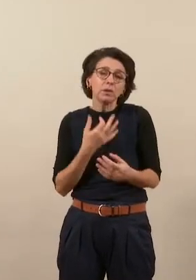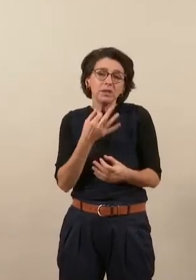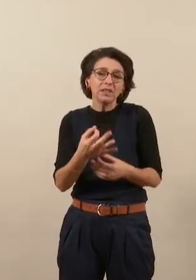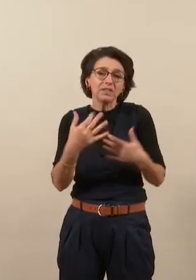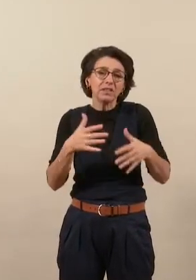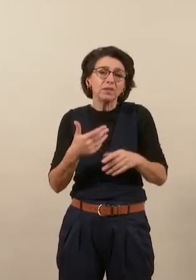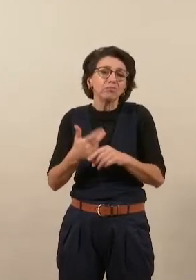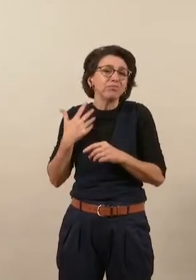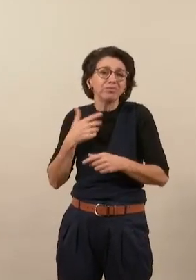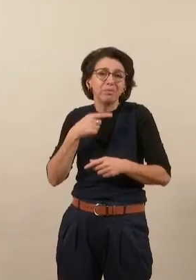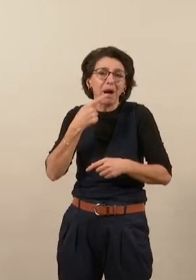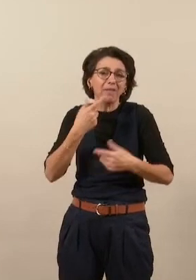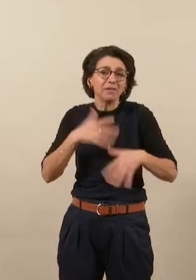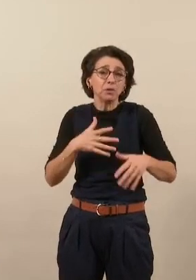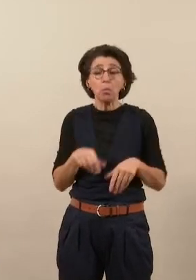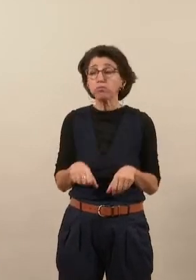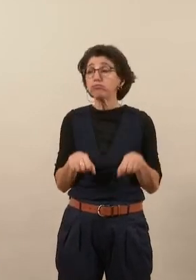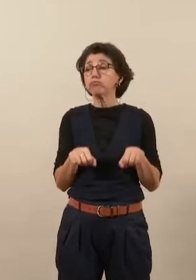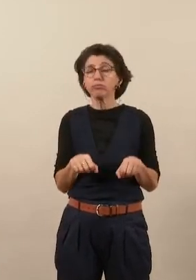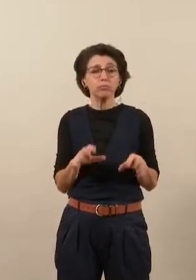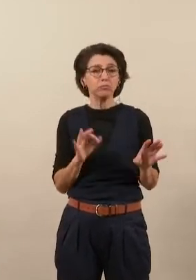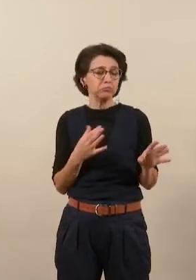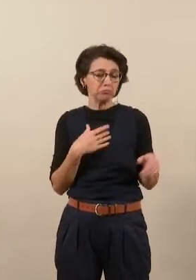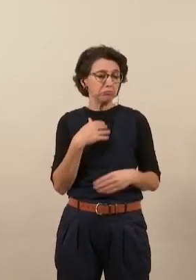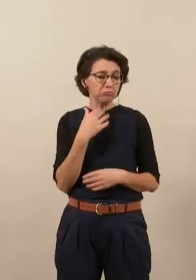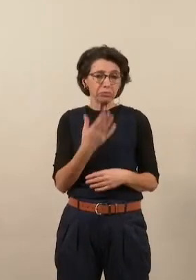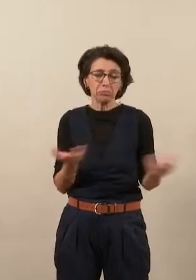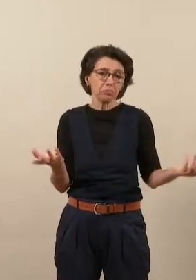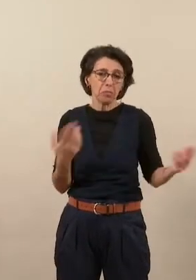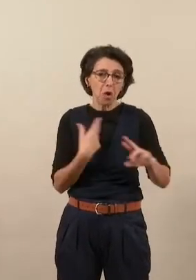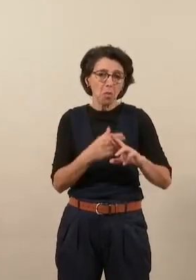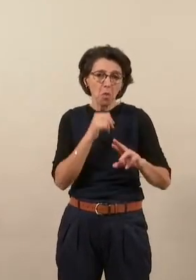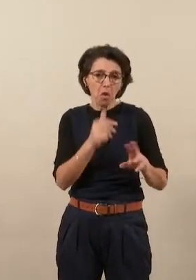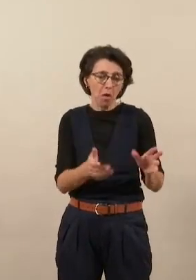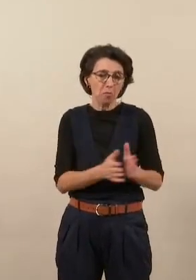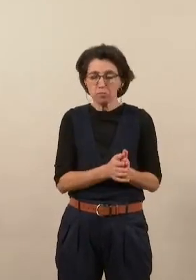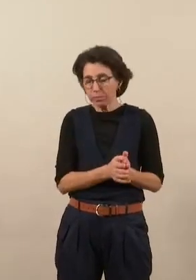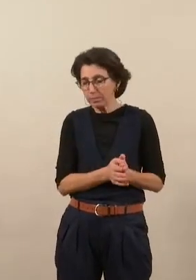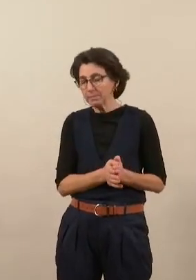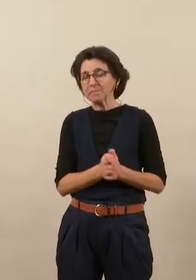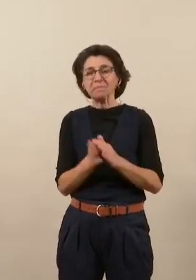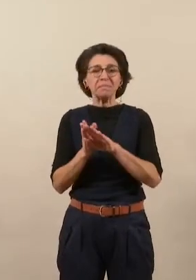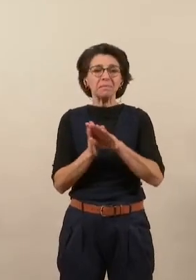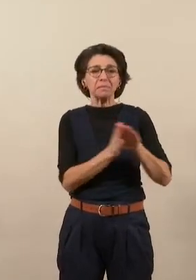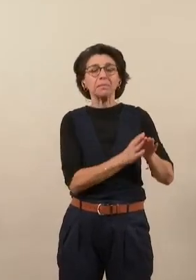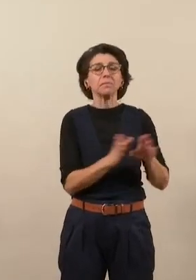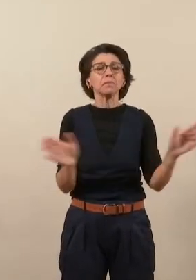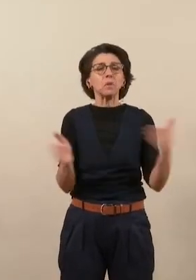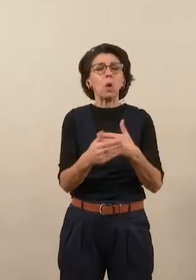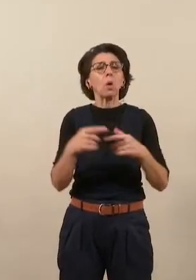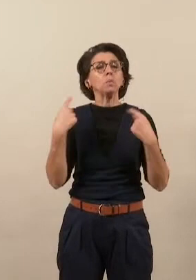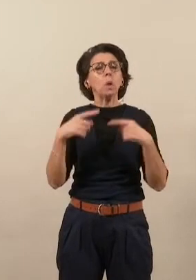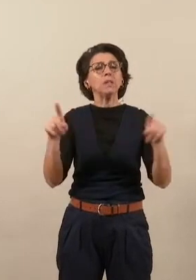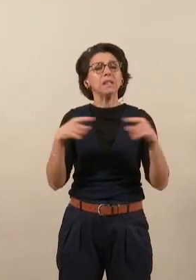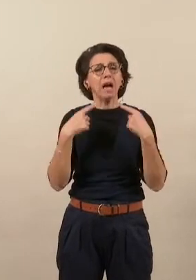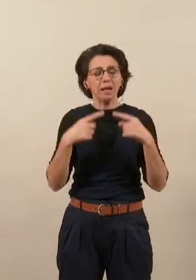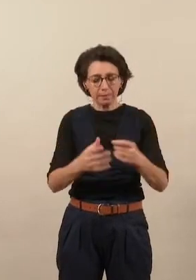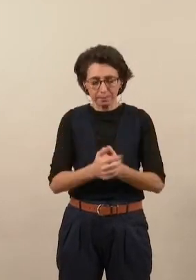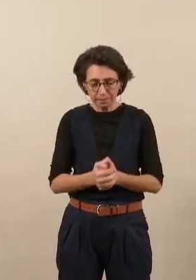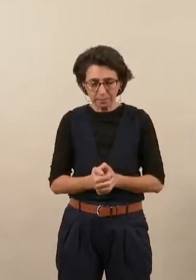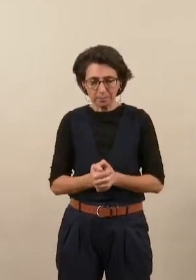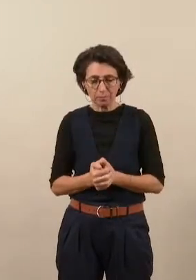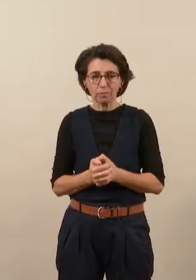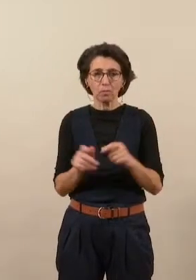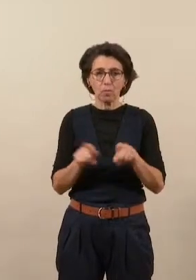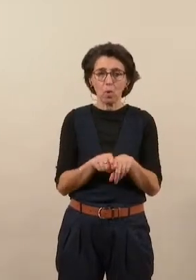cela ne vous fasse scier. Le conservatoire, qui pour lutter contre les stéréotypes